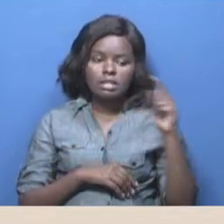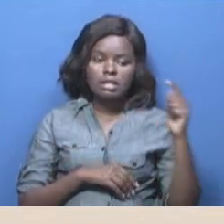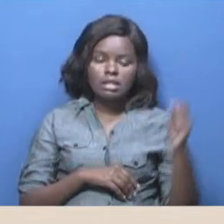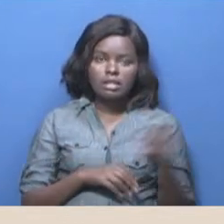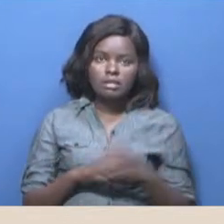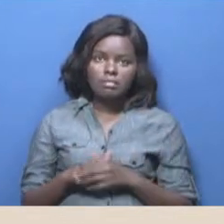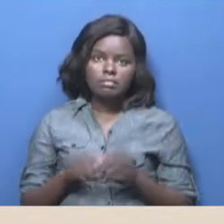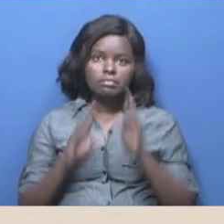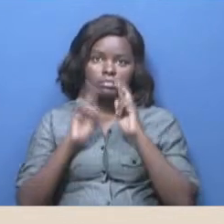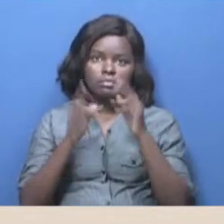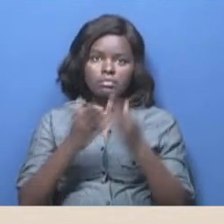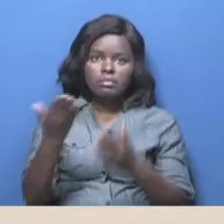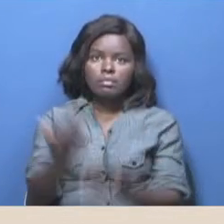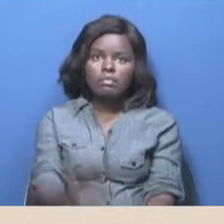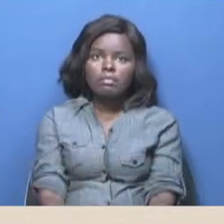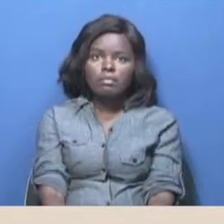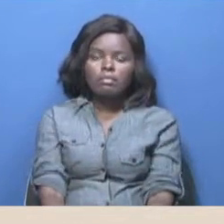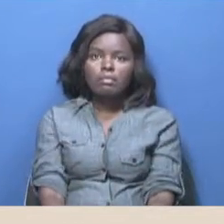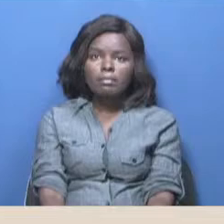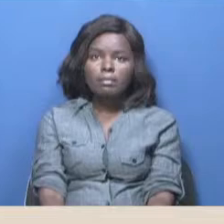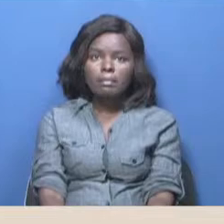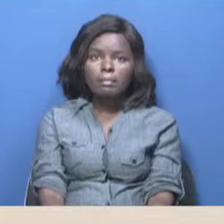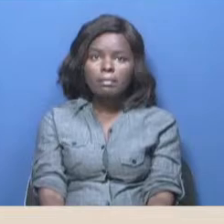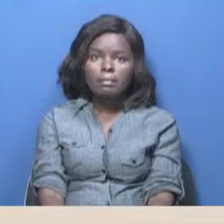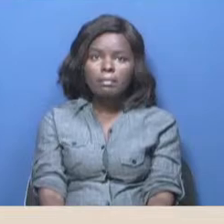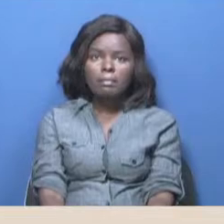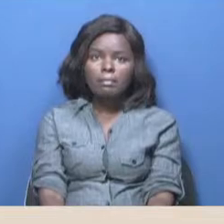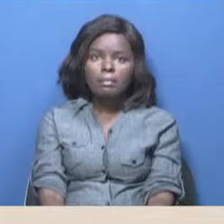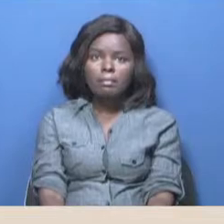wa Nyuthe arĩ na riboti ĩno makĩria.